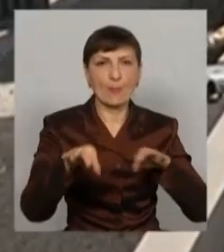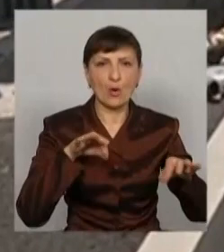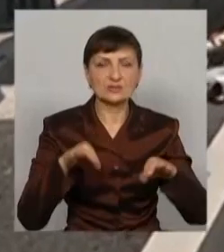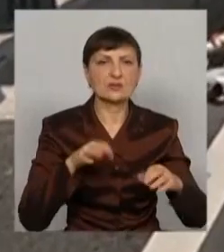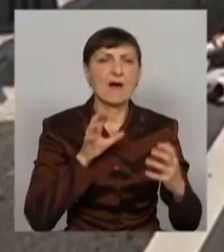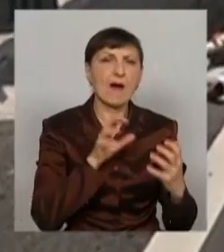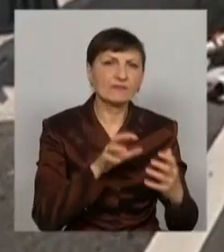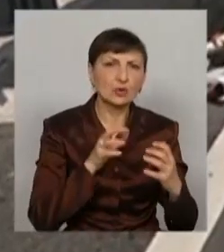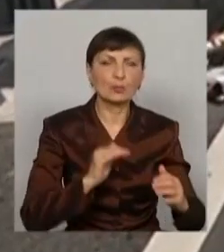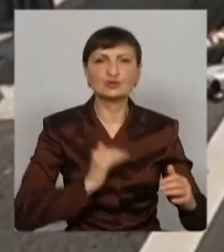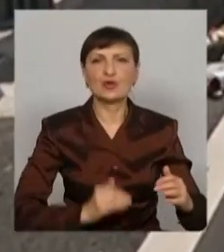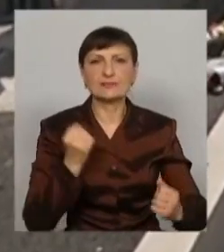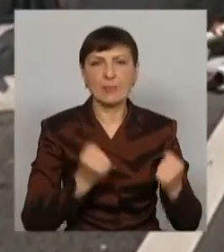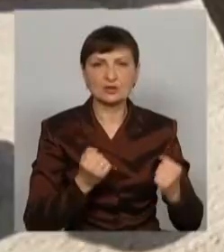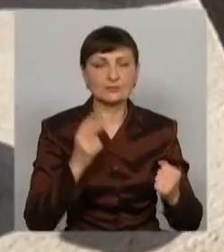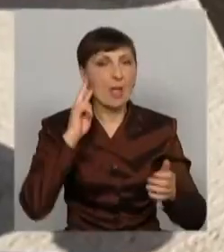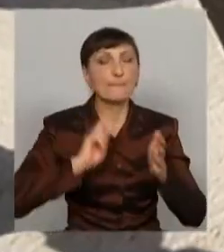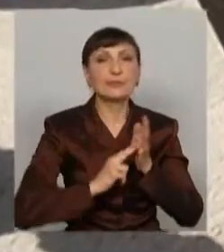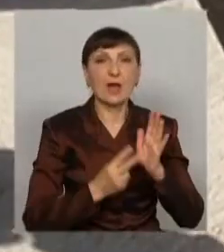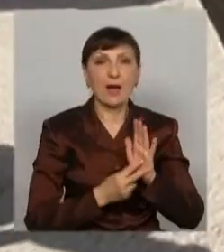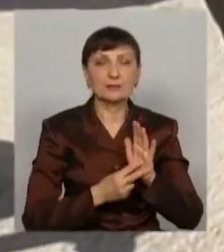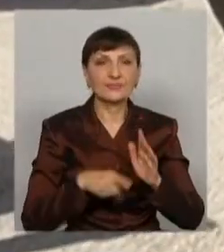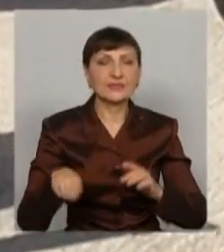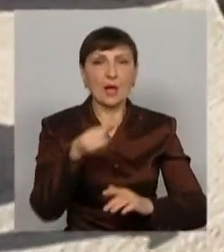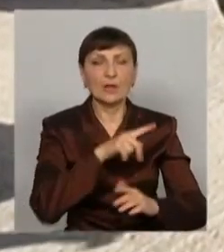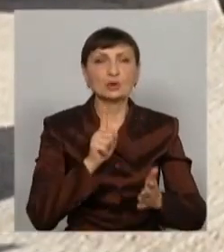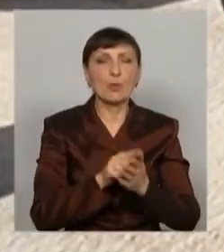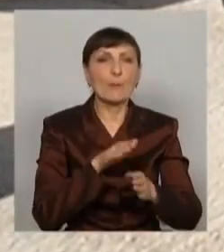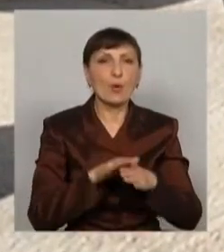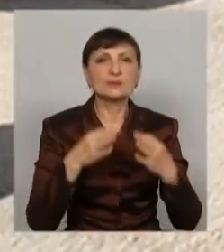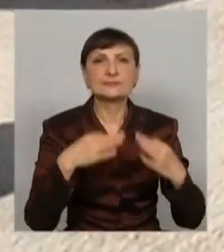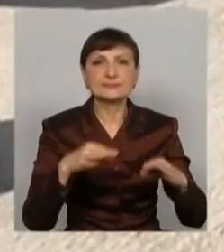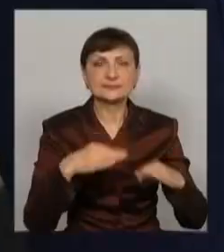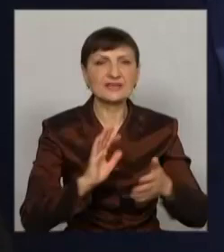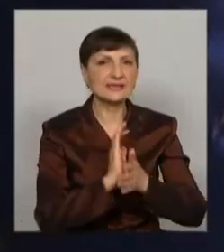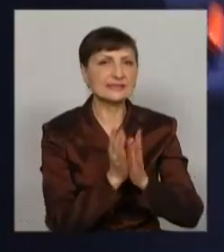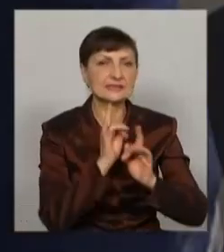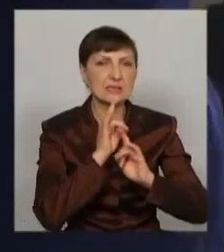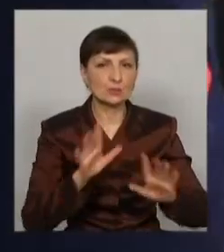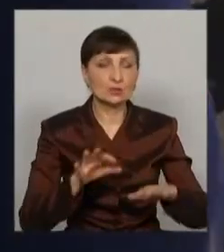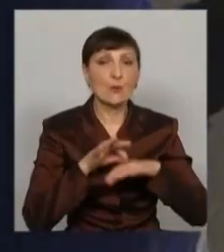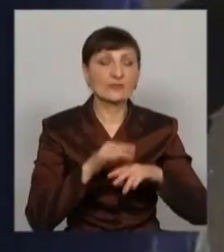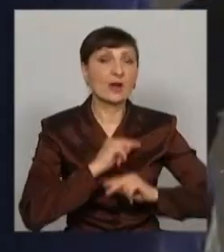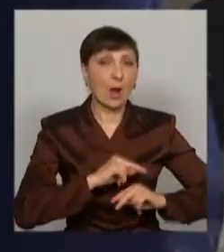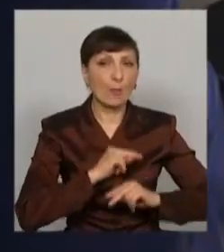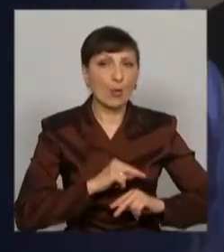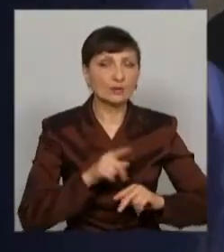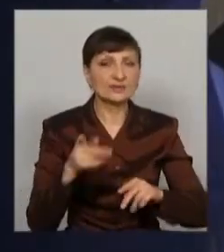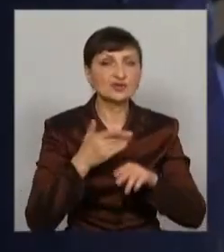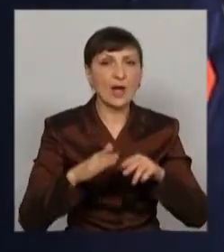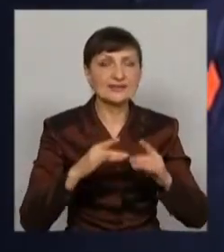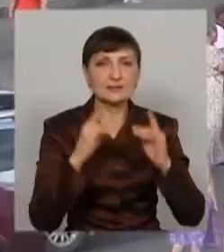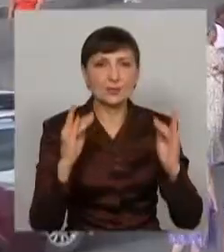частного автотранспорта. По задумке проектировщиков, транспортный узел должен полностью разгрузить движение. Из-за проводимых работ на одной из частей